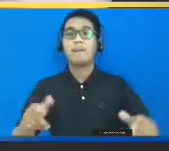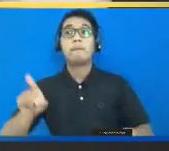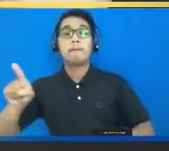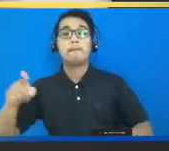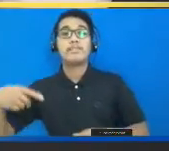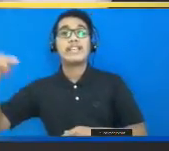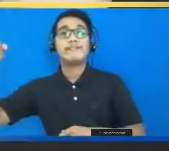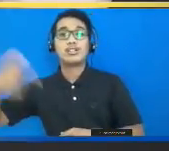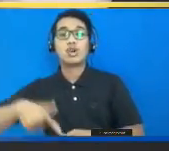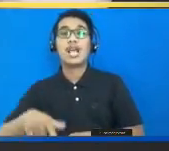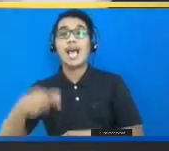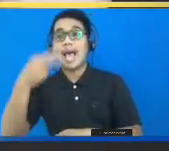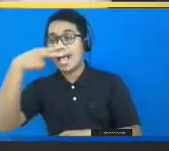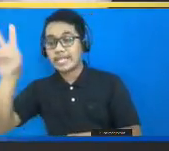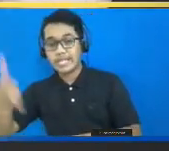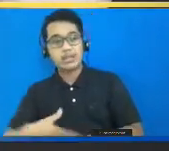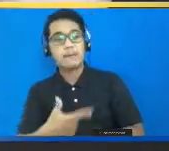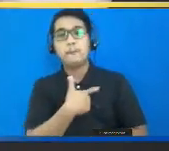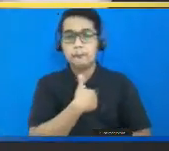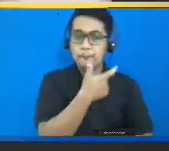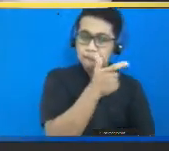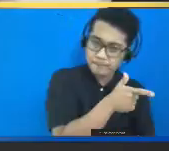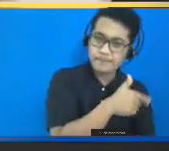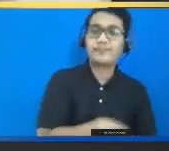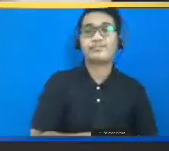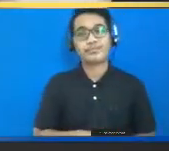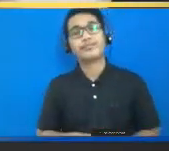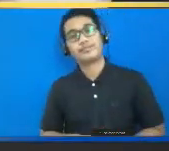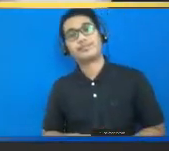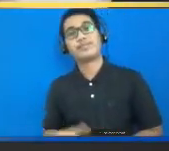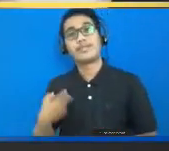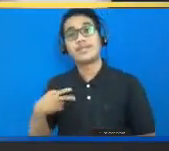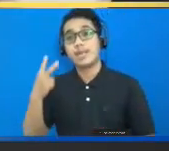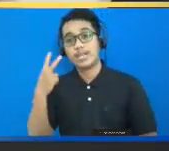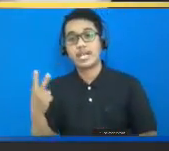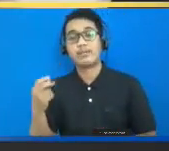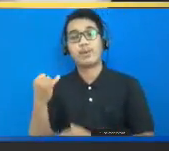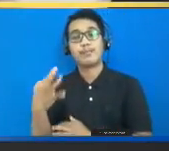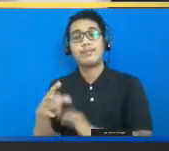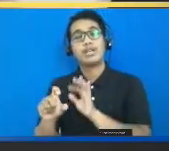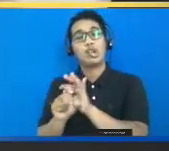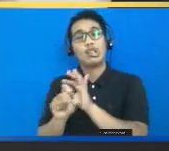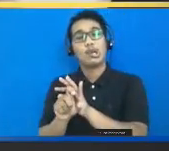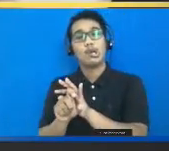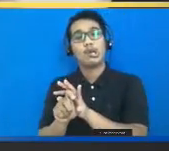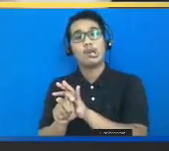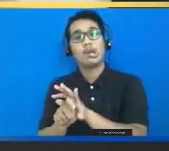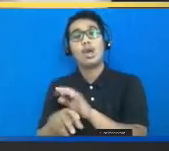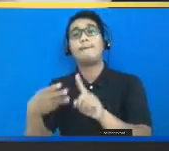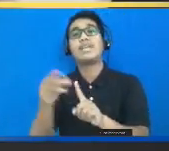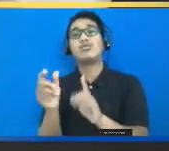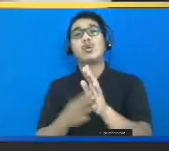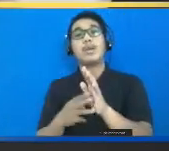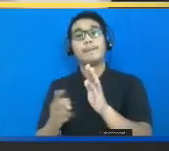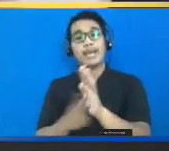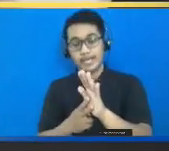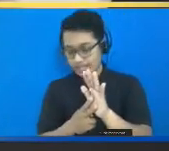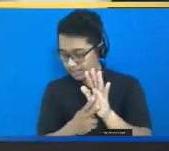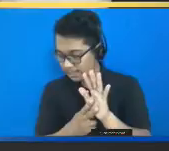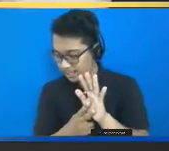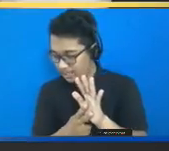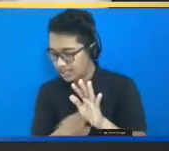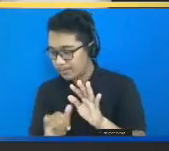oleh investor asing gitu ya Dan saya lihat juga beberapa contohnya beberapa BUMN akan